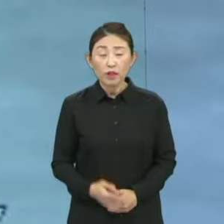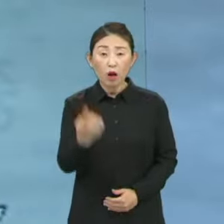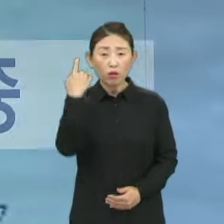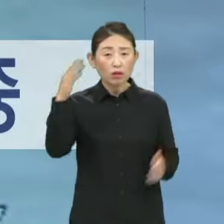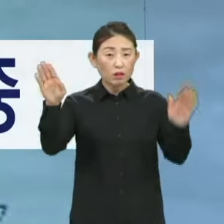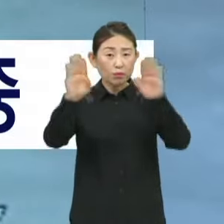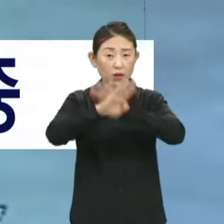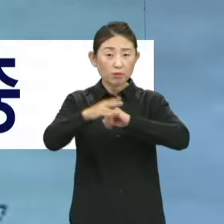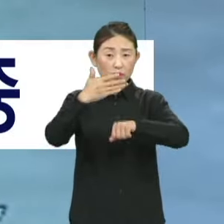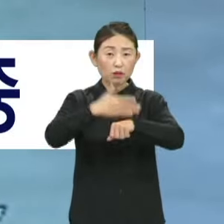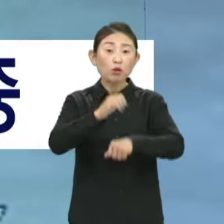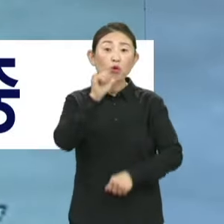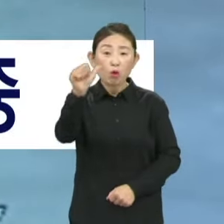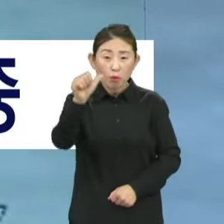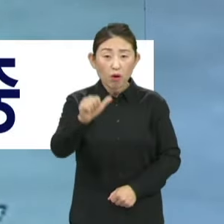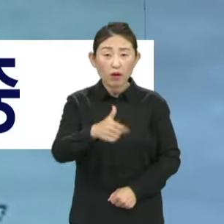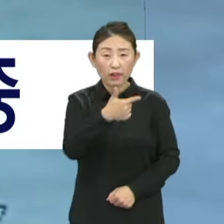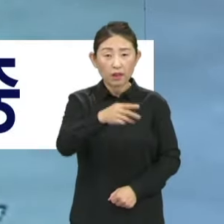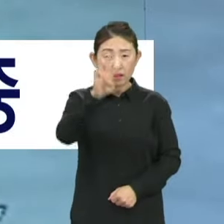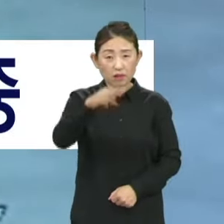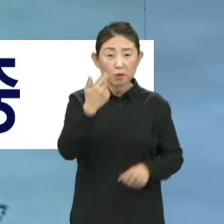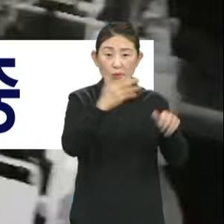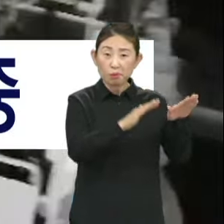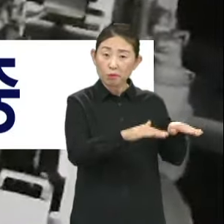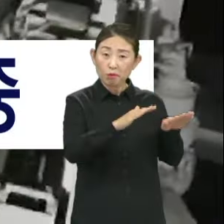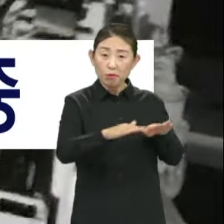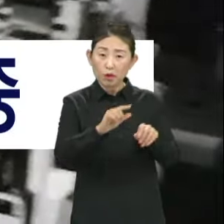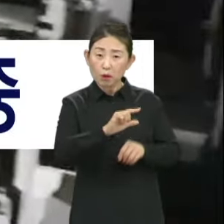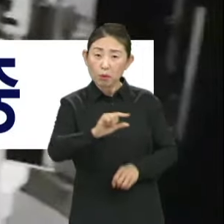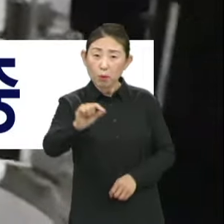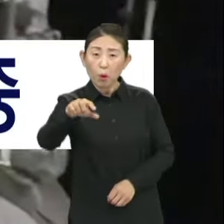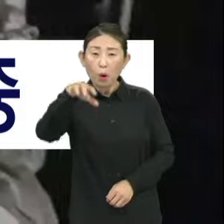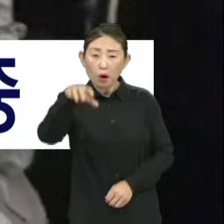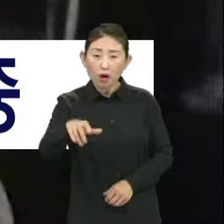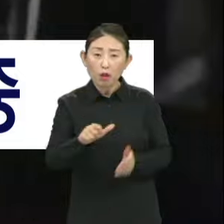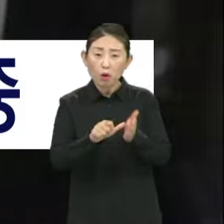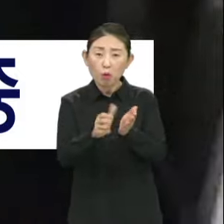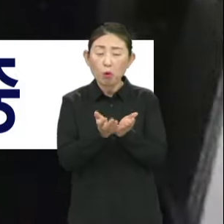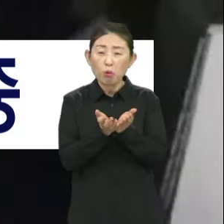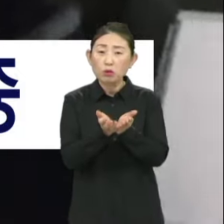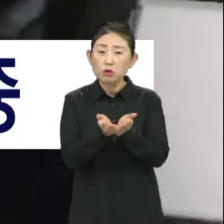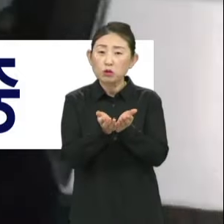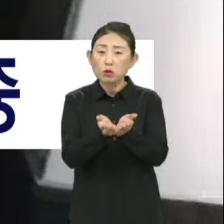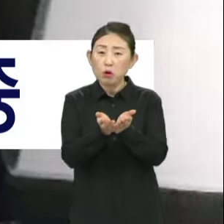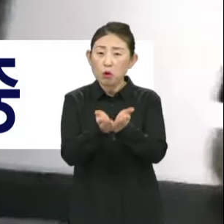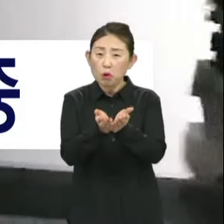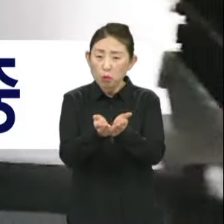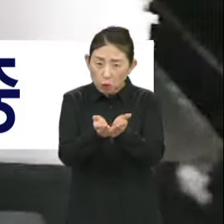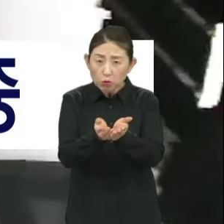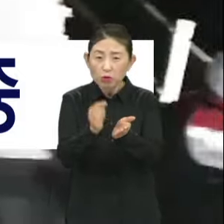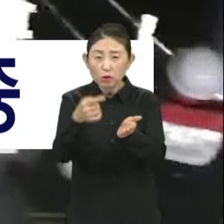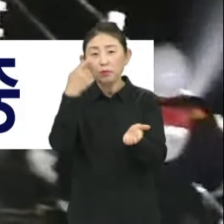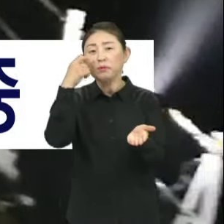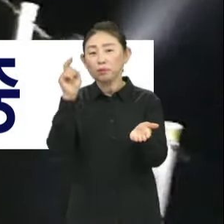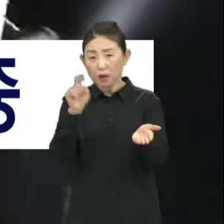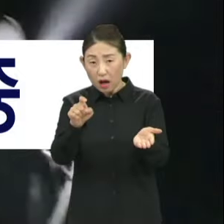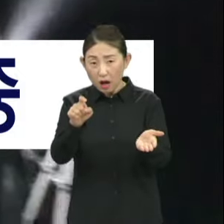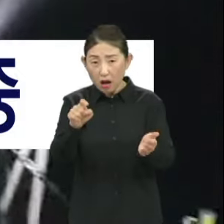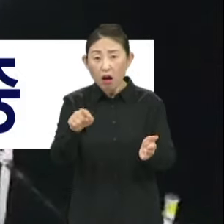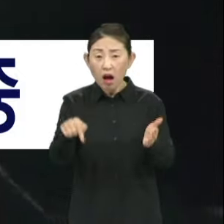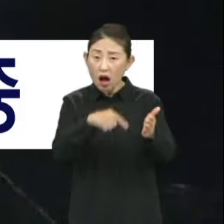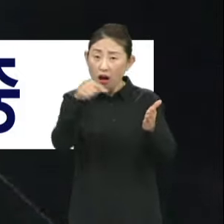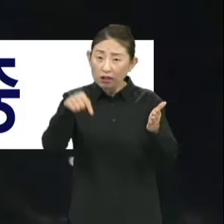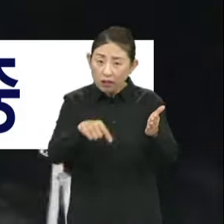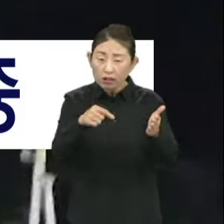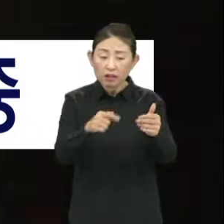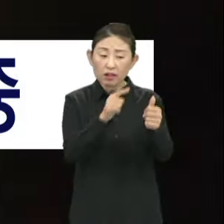어제 오후 8시 5분쯤 보령시 대천왕 서쪽 약 5.6km 해상에서 미확인 고무보트가 발견됐으며